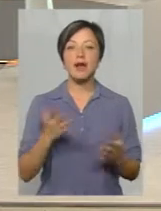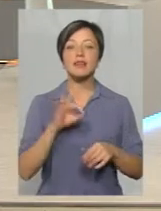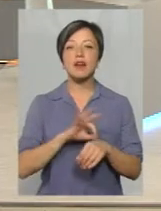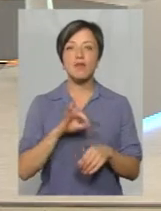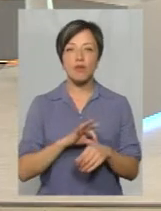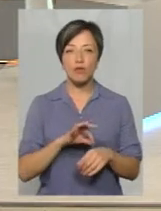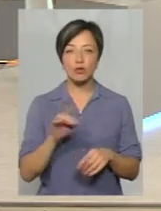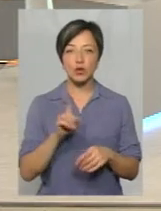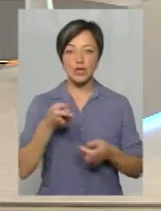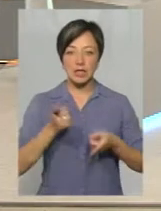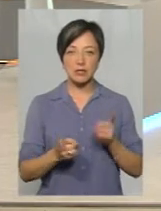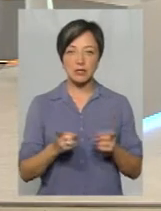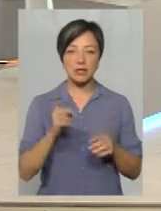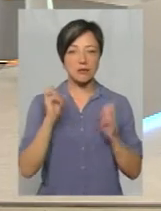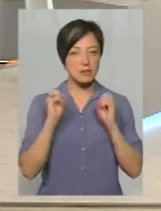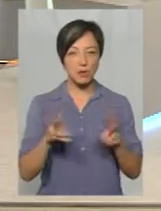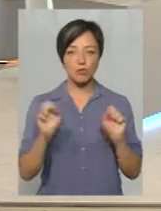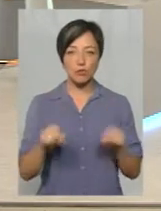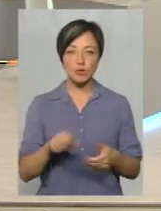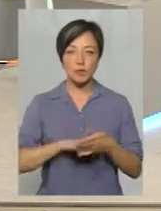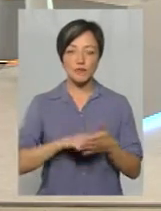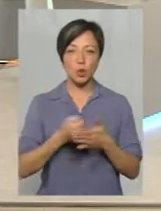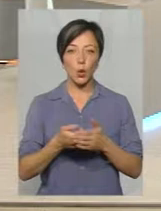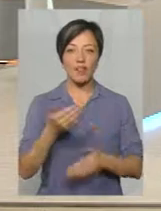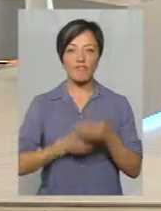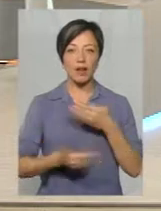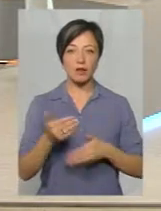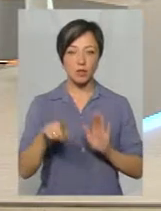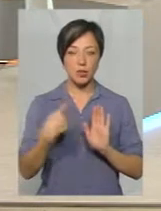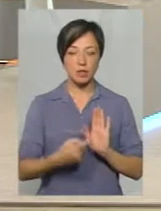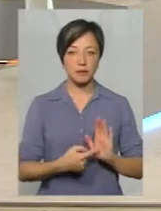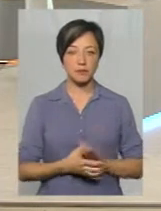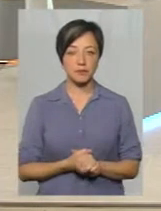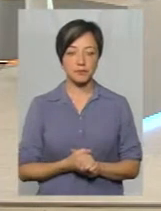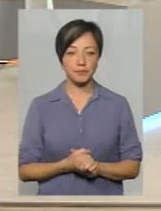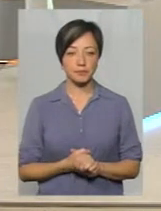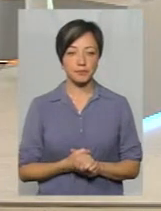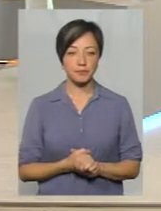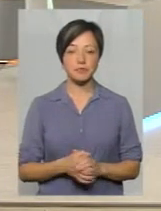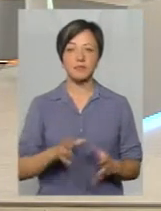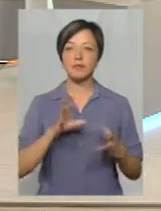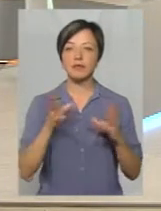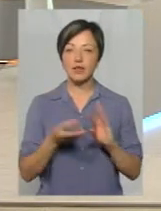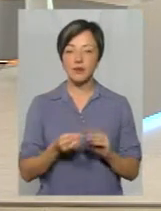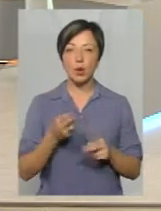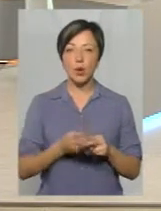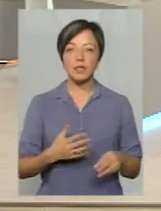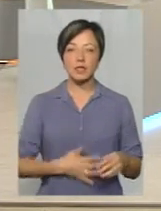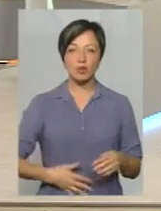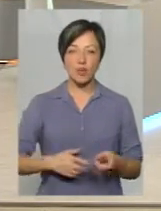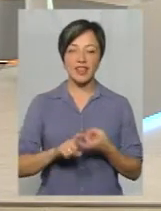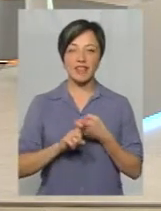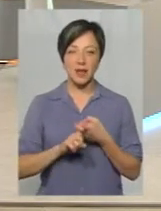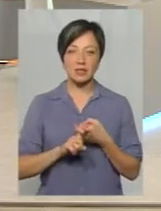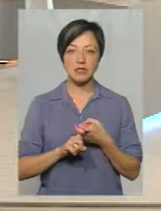захворювання йдеться, що дійсно настільки небезпечні, що можуть призвести до інвалідності? Ну, взагалі гострі кишкові інфекції,